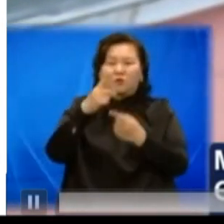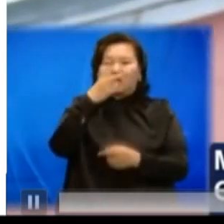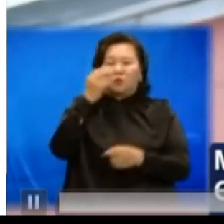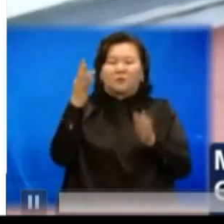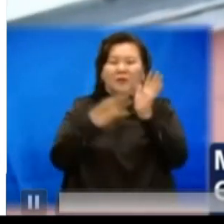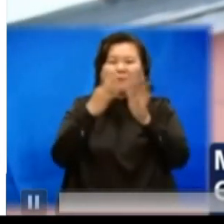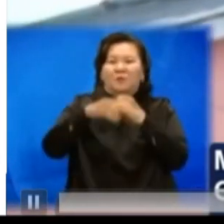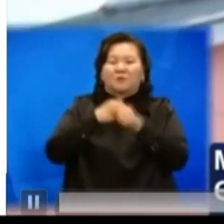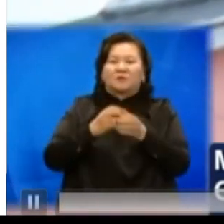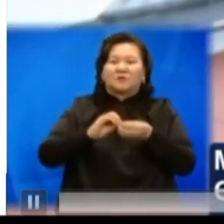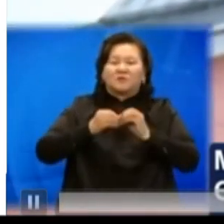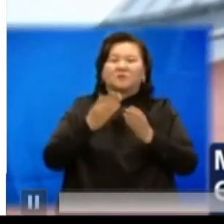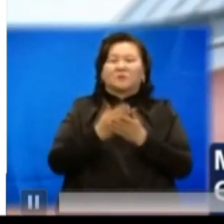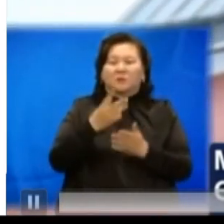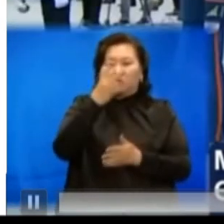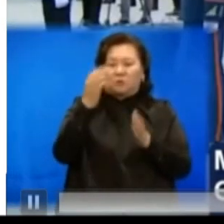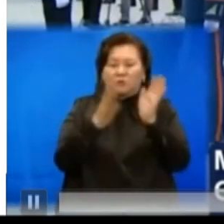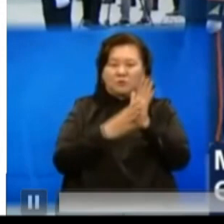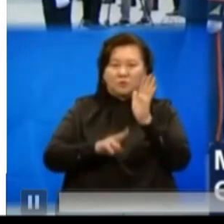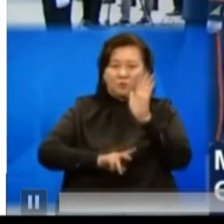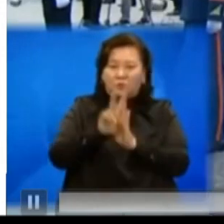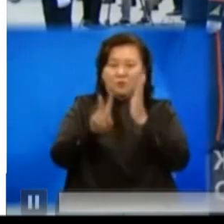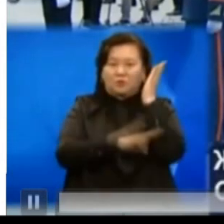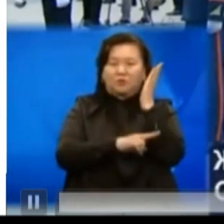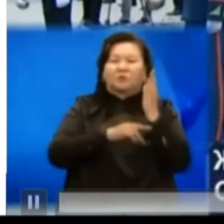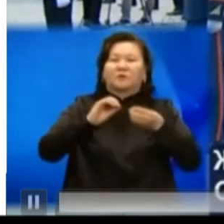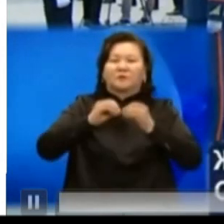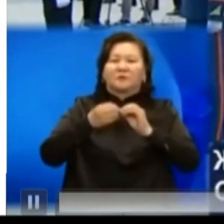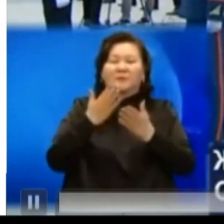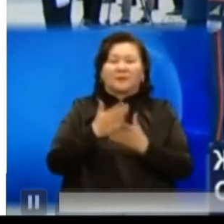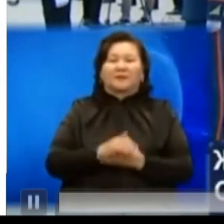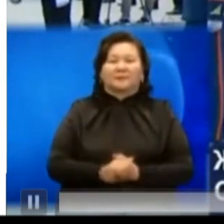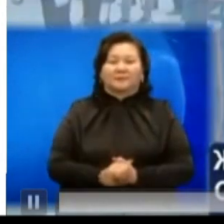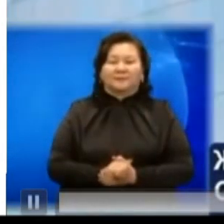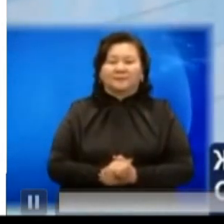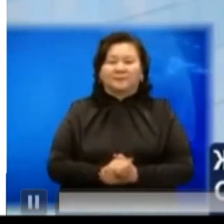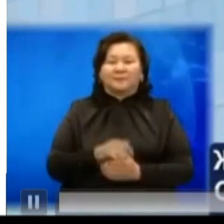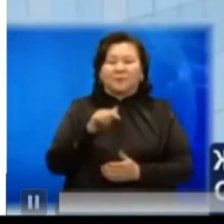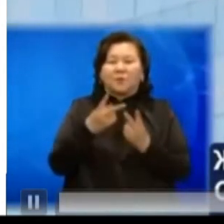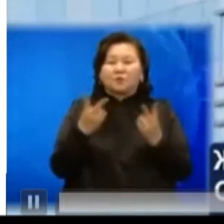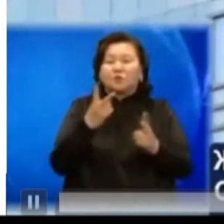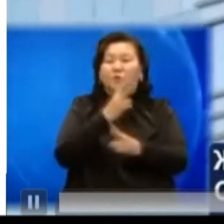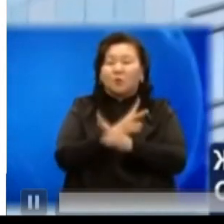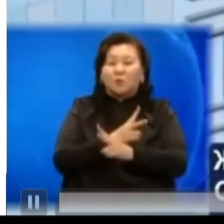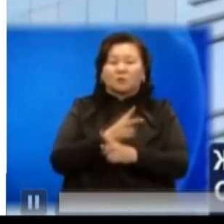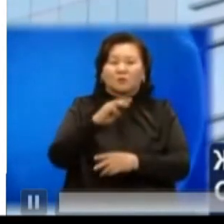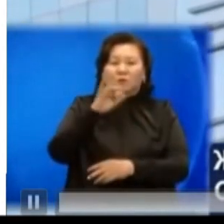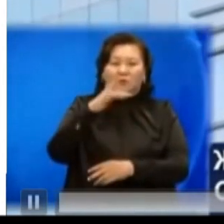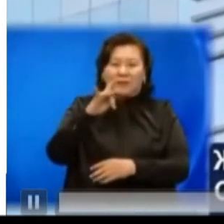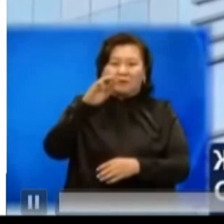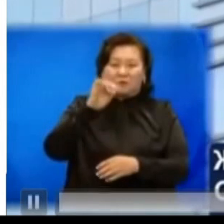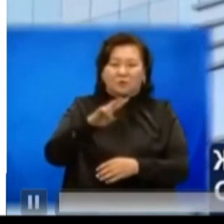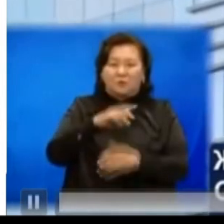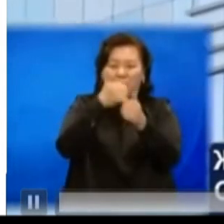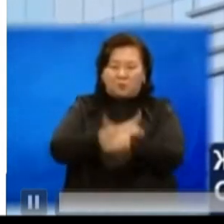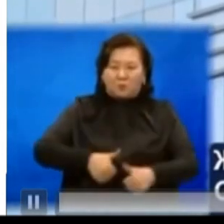тухай хуульчилсан. Харин 2009 оноос хойш энэ өдөр цэргийн ёслолын ажиллагаа болдог боломжтой болсон. Үндсэн хуульд Монгол улсын тусгаар тогтнол бүр эрхт